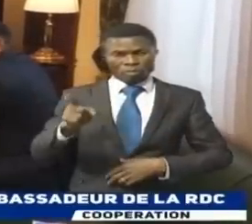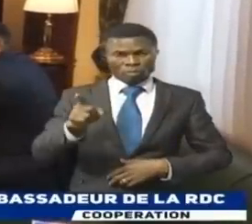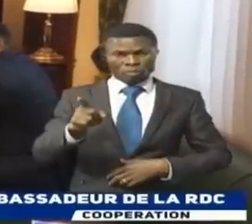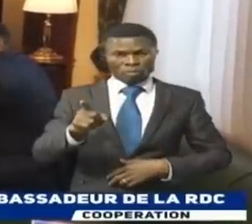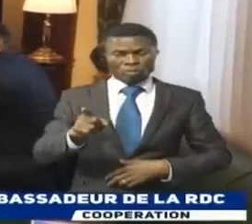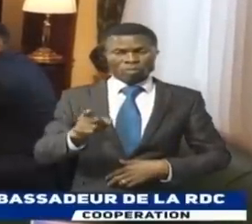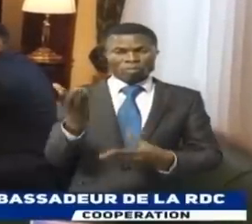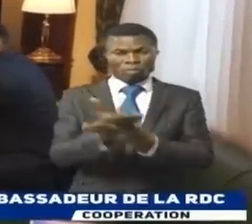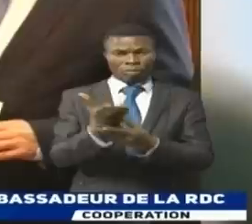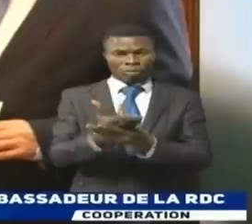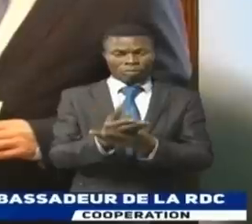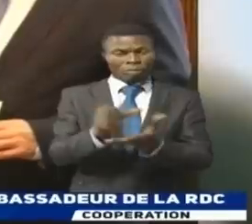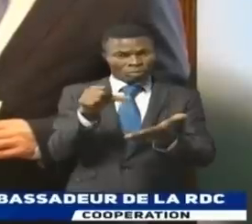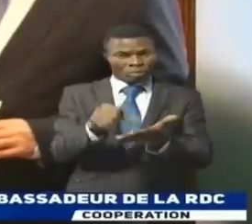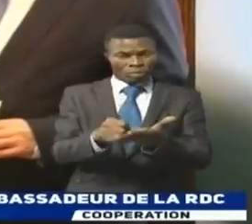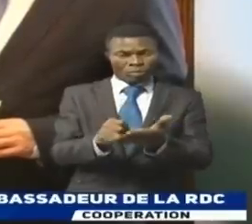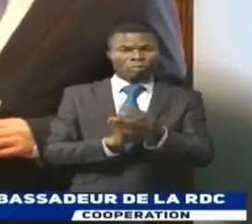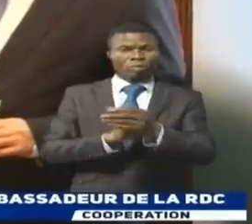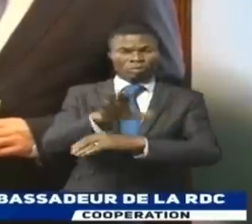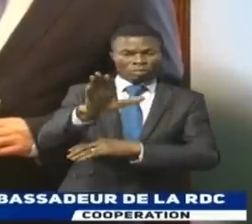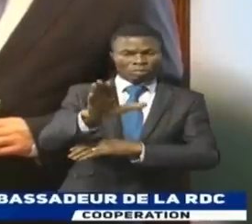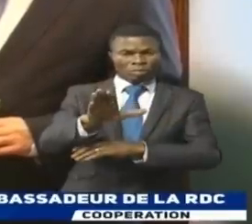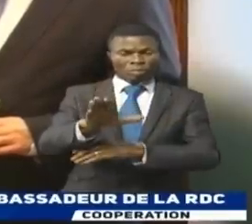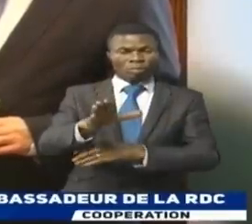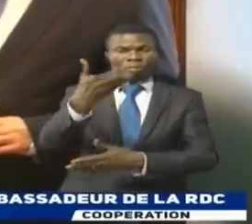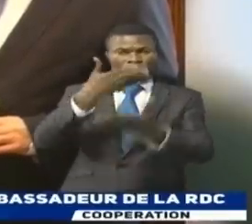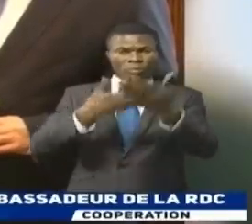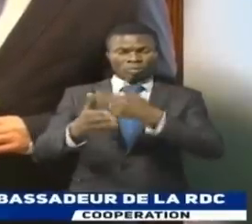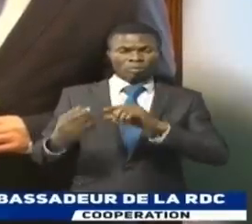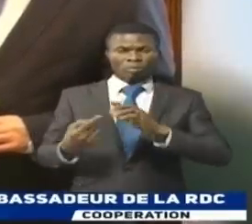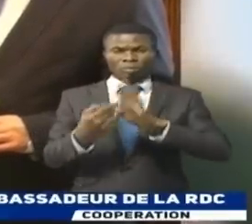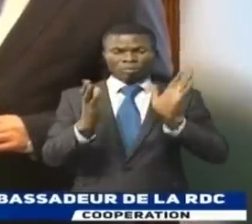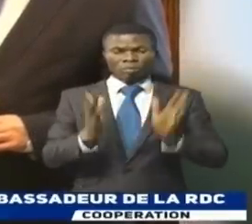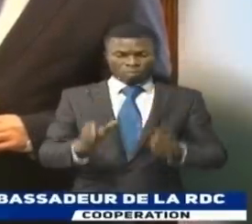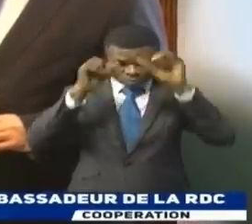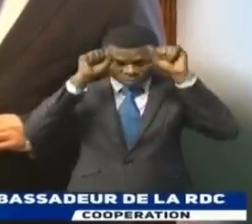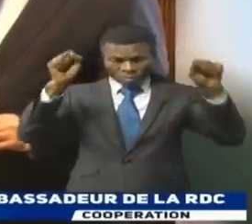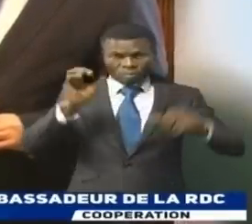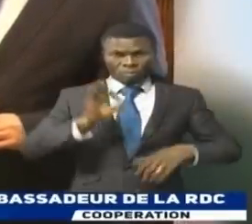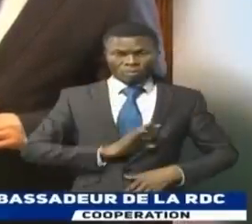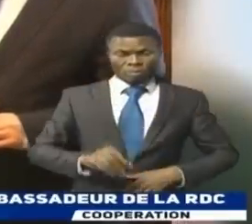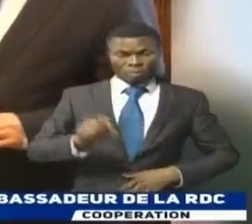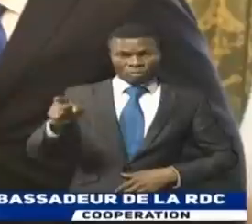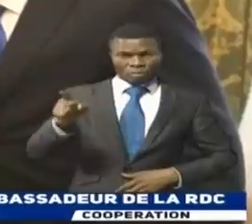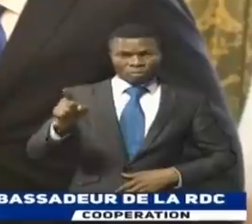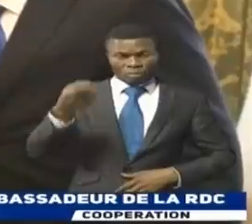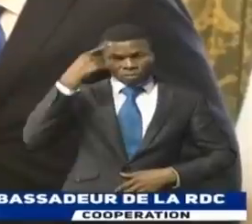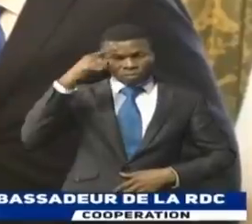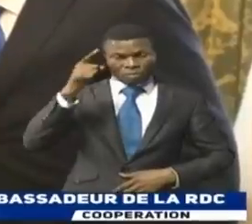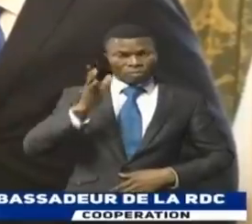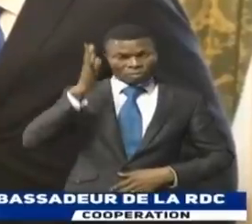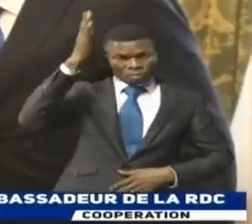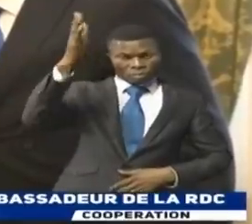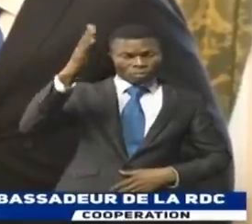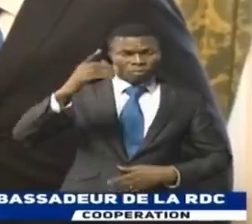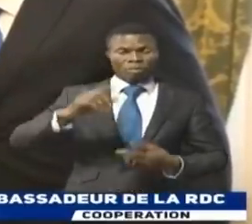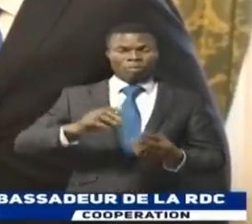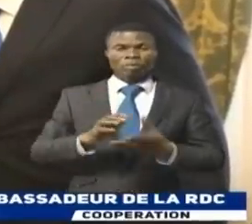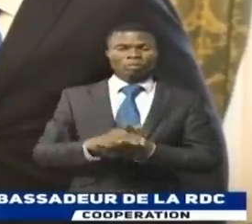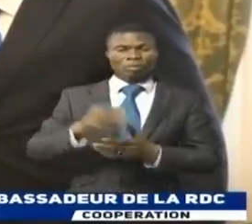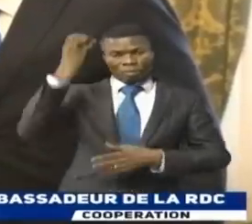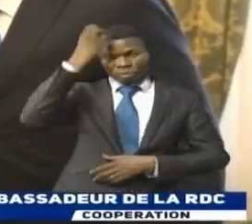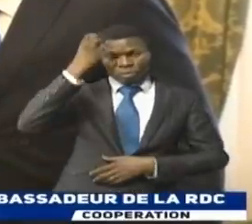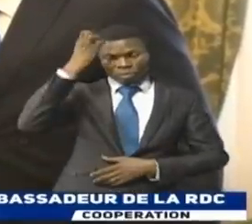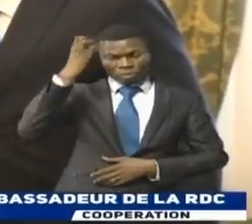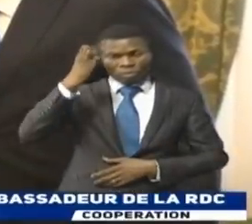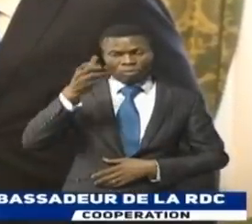copies figurées de ses lettres de créance au représentant spécial du président Vladimir Poutine pour le Proche et Moyen-Orient et